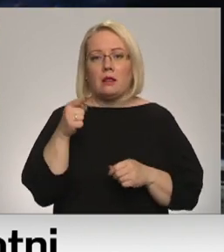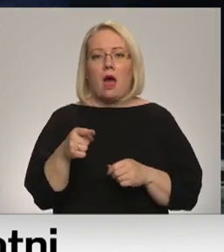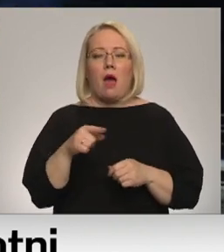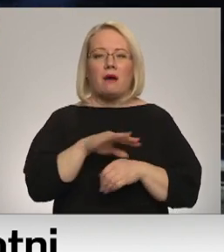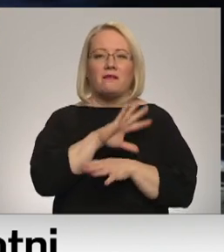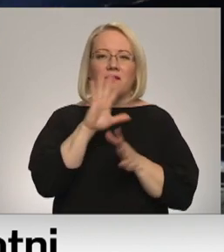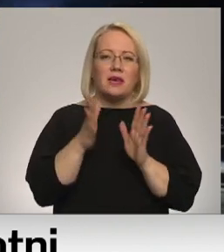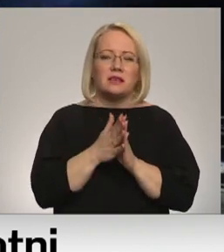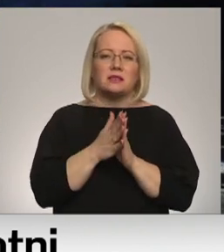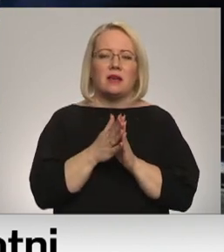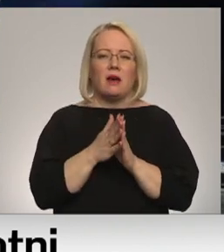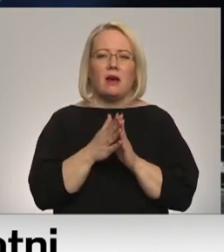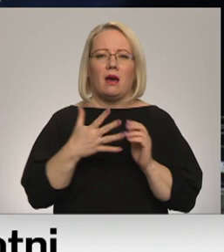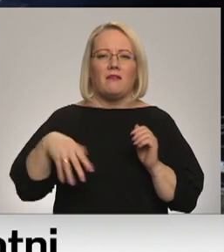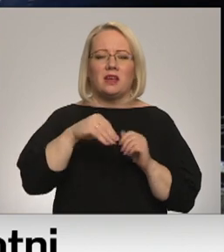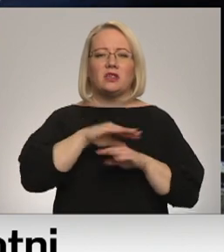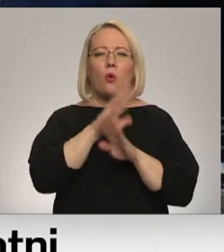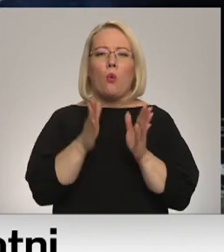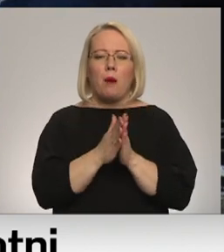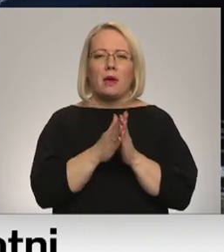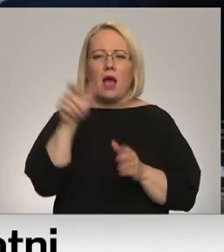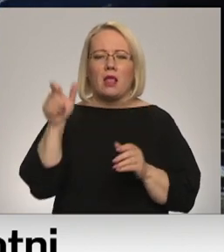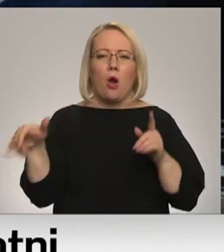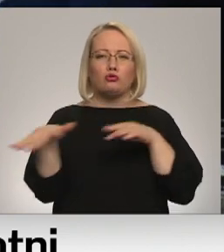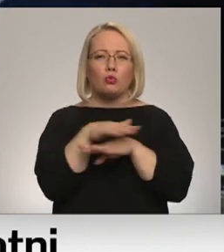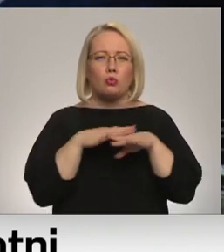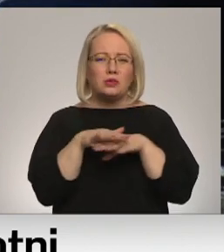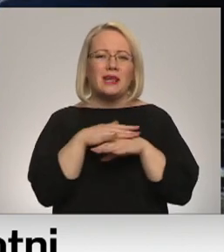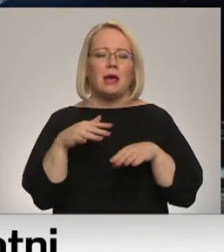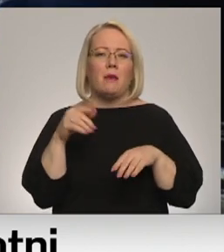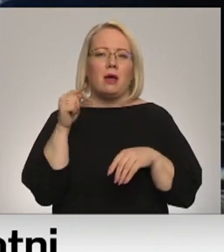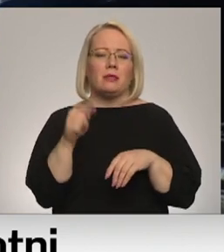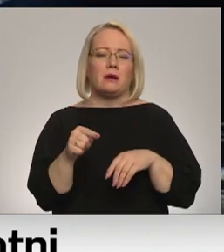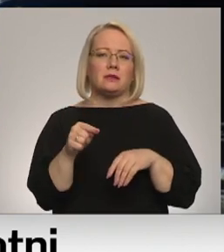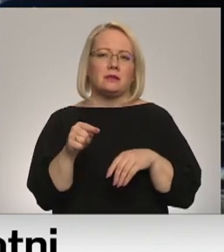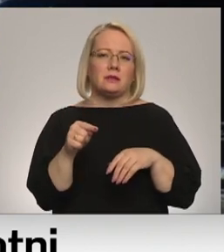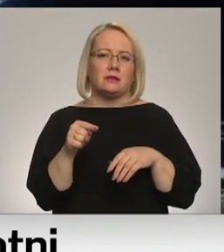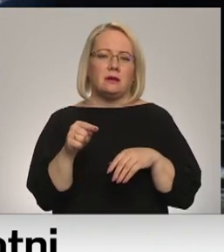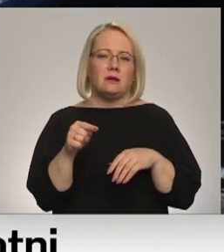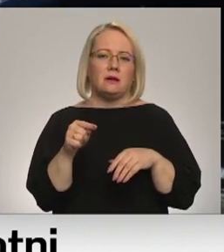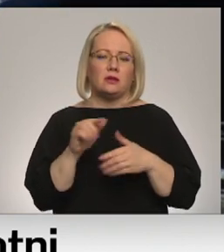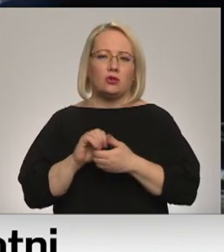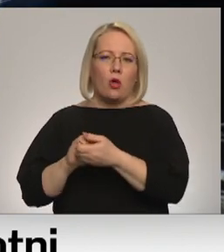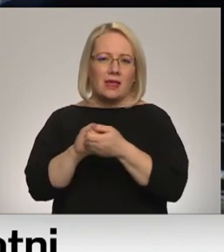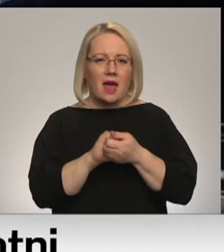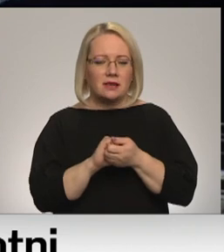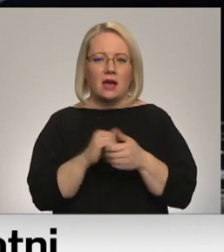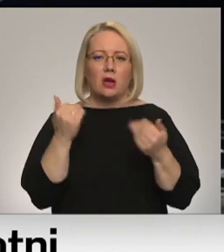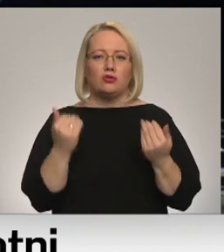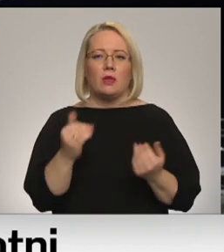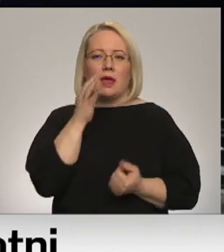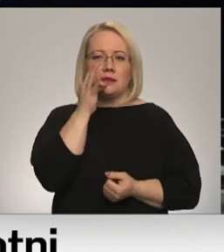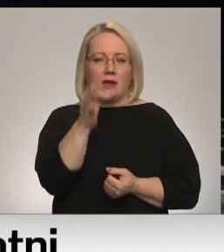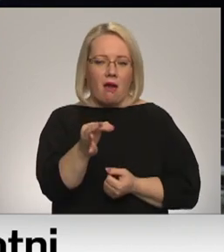visa kopīgā ļaužu kustība un tas viss tā kā tomēr likas solidarizēties, kā šodien saka,